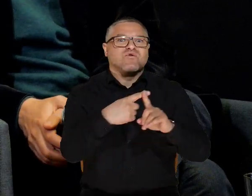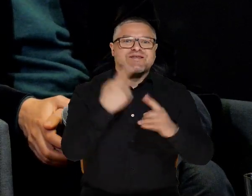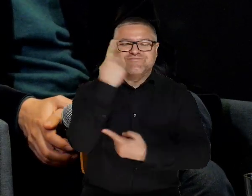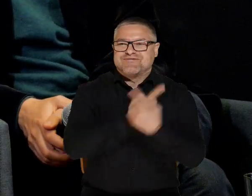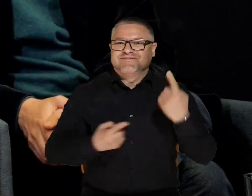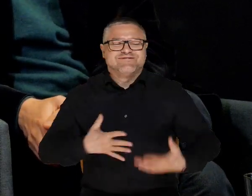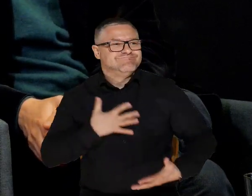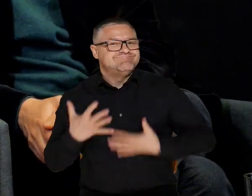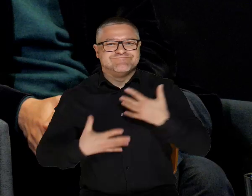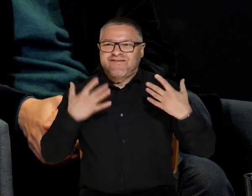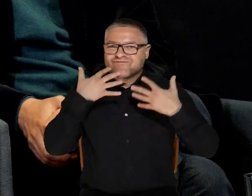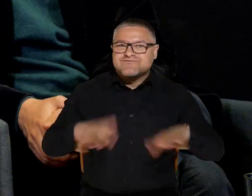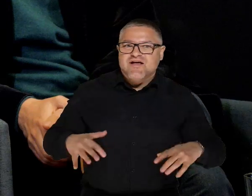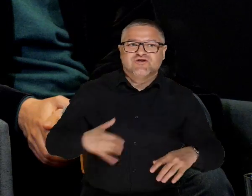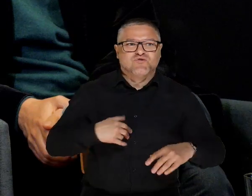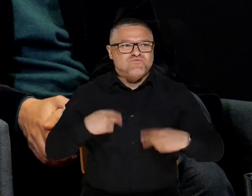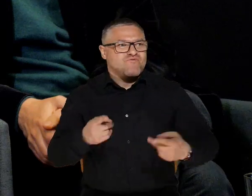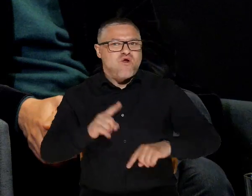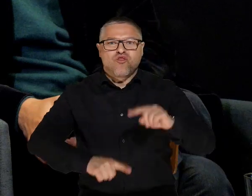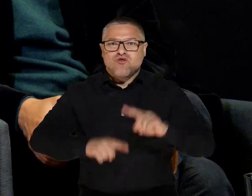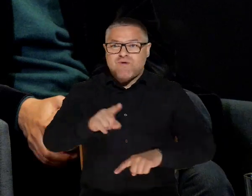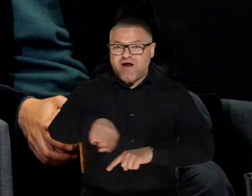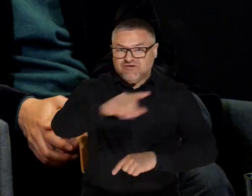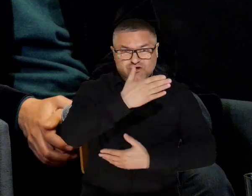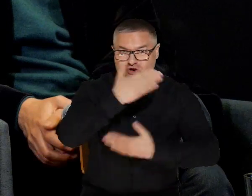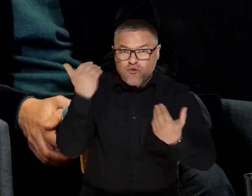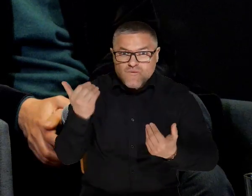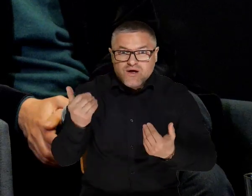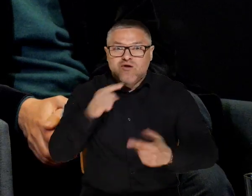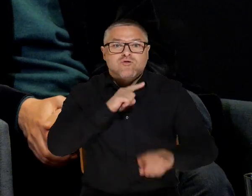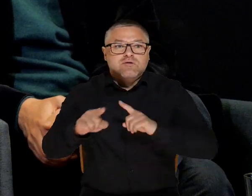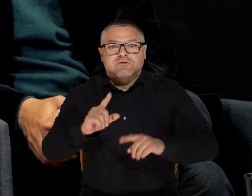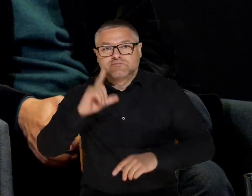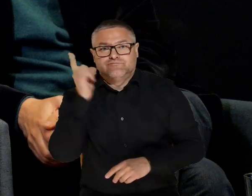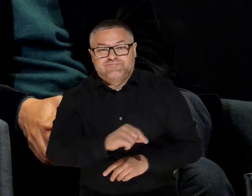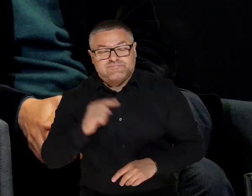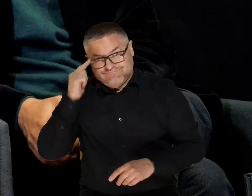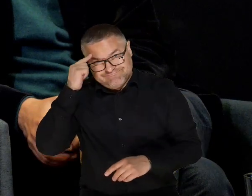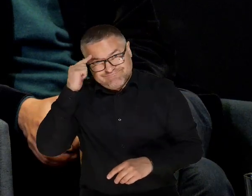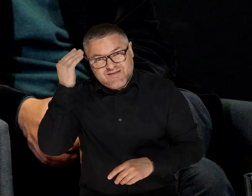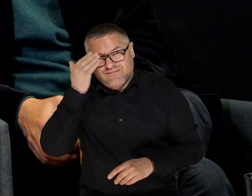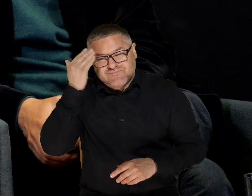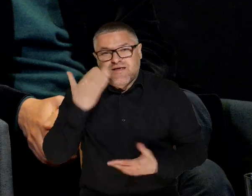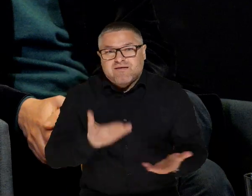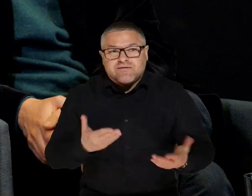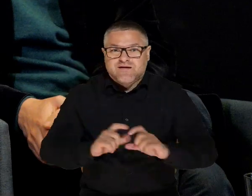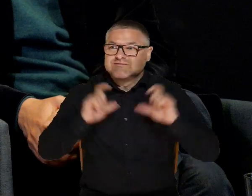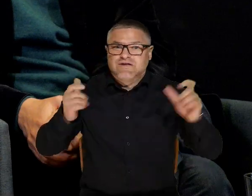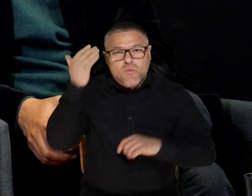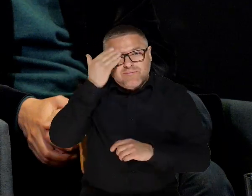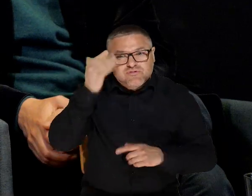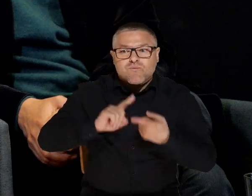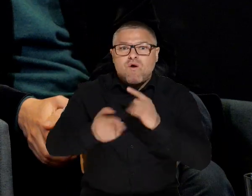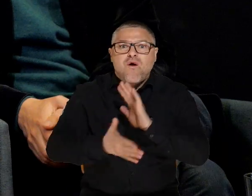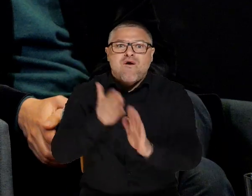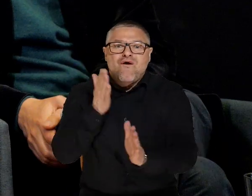tej takiej nie powrócić do normalności, no to lądują w psychiatrykach. No przecież te zakłady psychiatryczne po